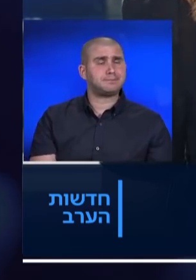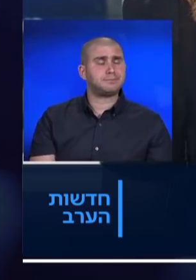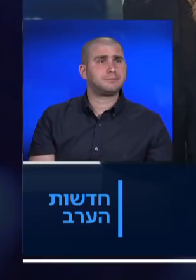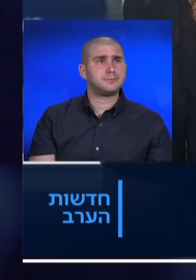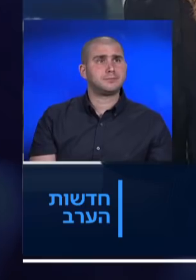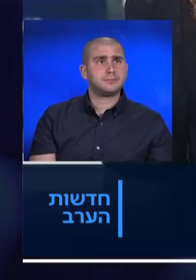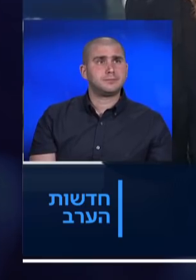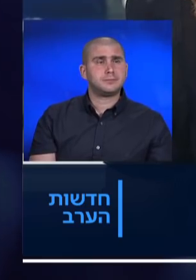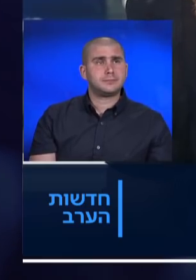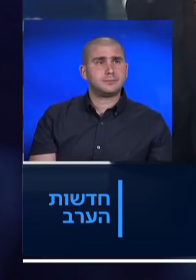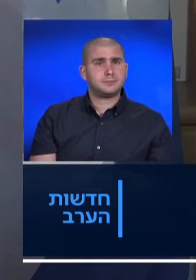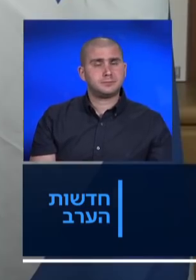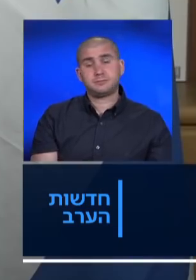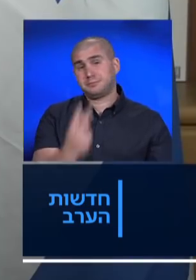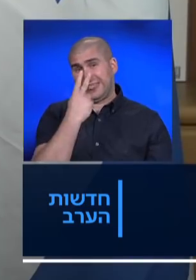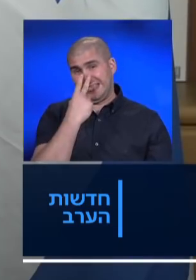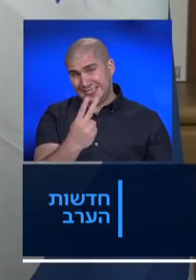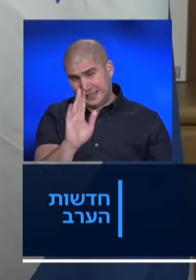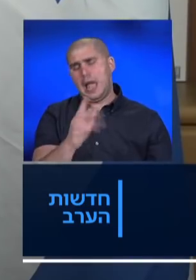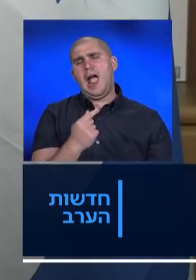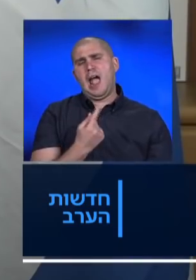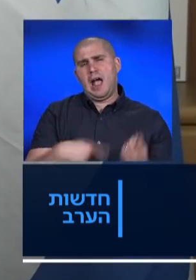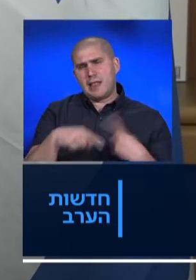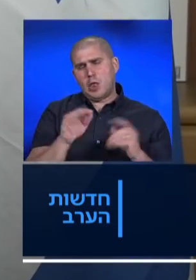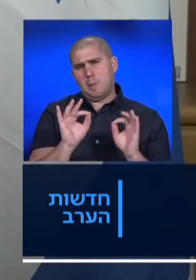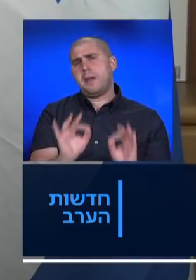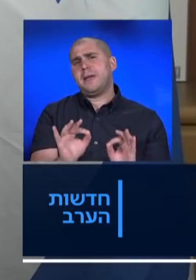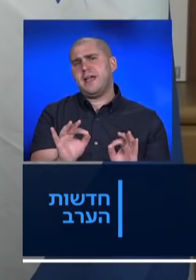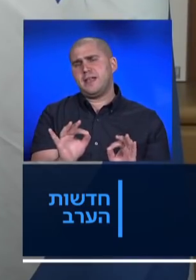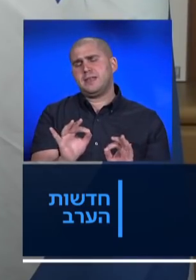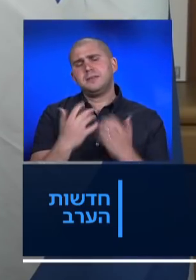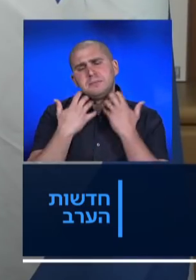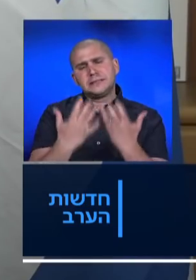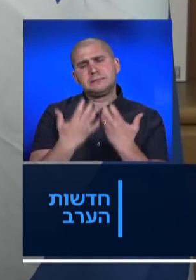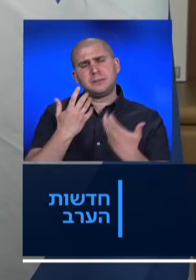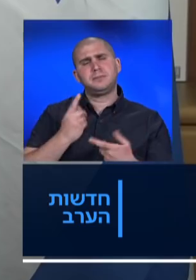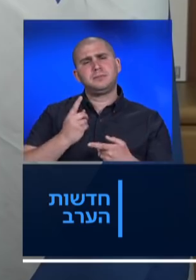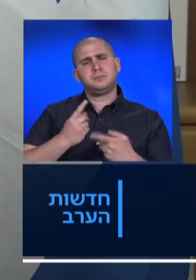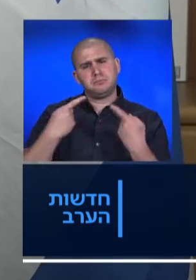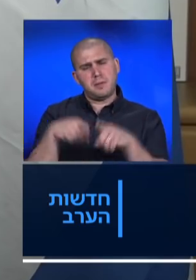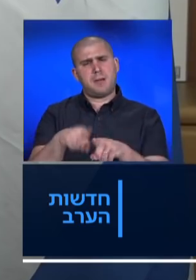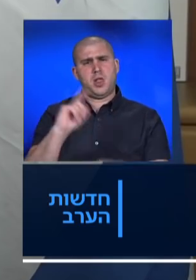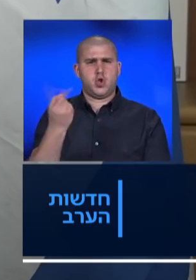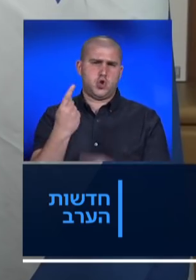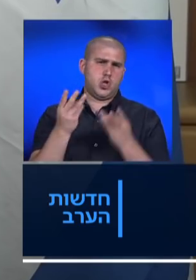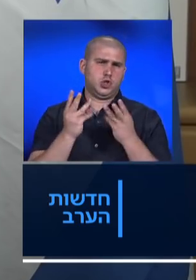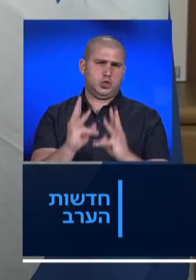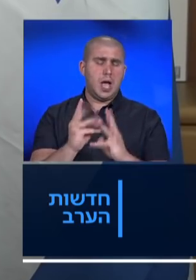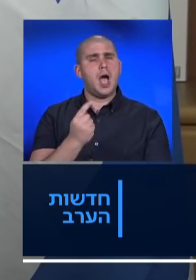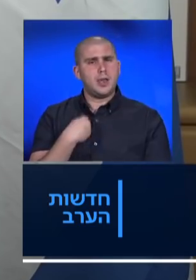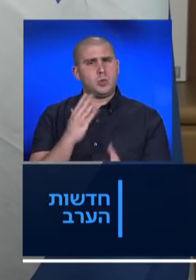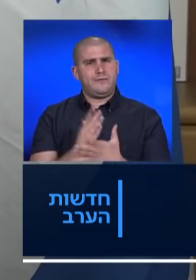תראי, אנחנו בהחלט מסבירים במקביל גם את כל השיטה. אנחנו לקחנו את